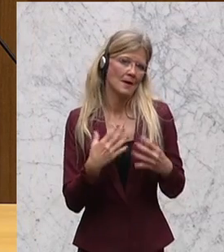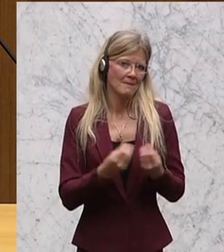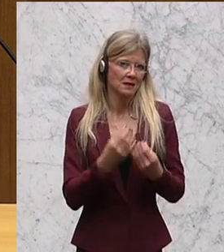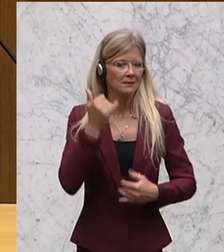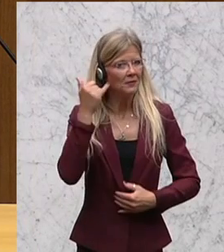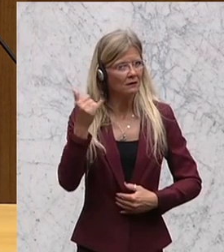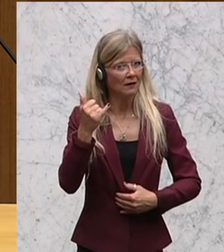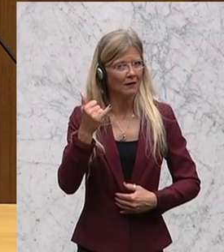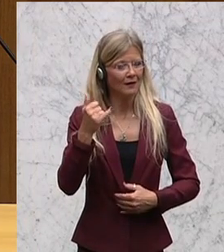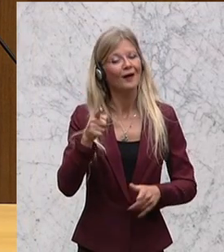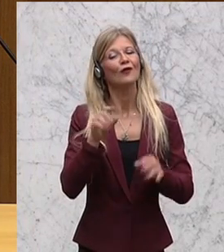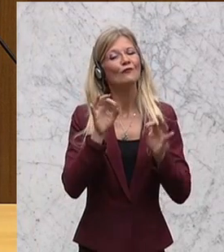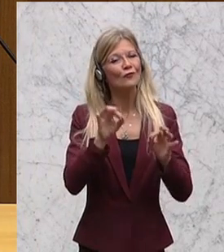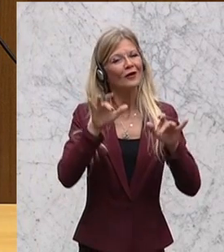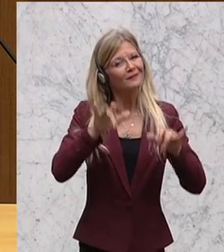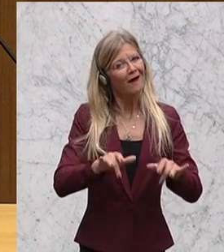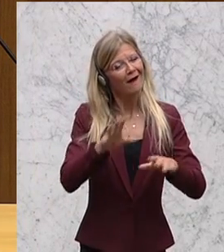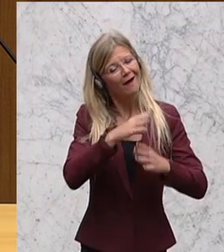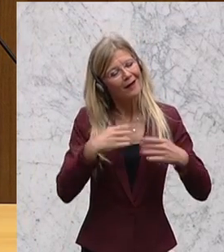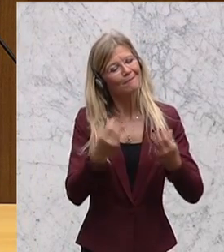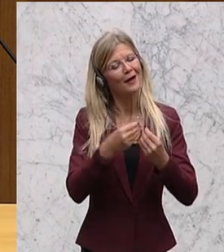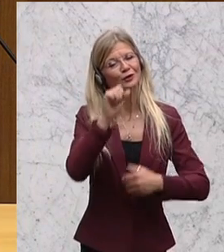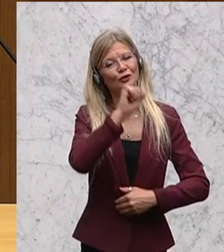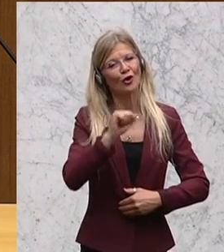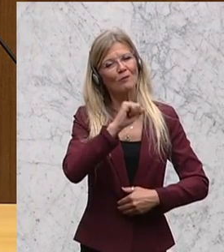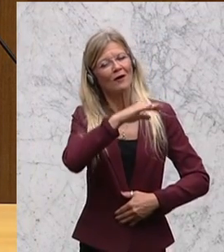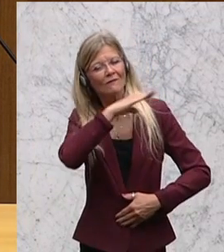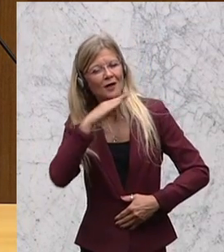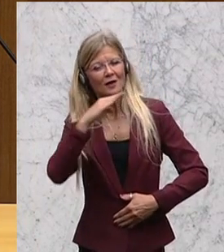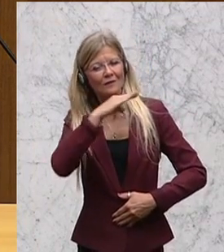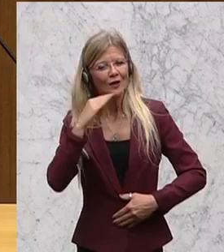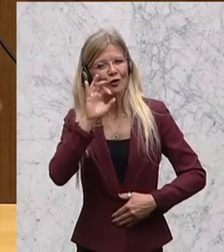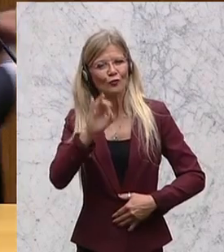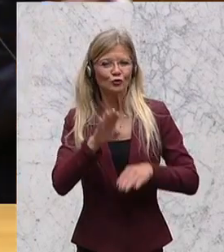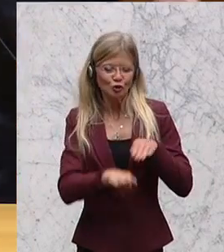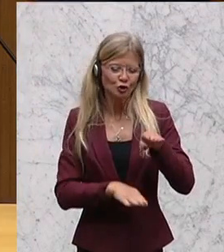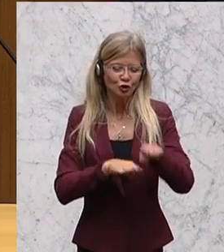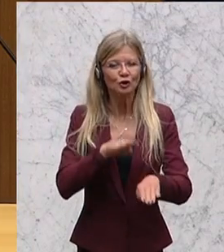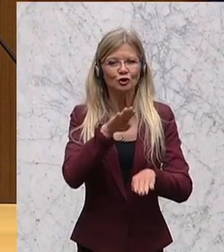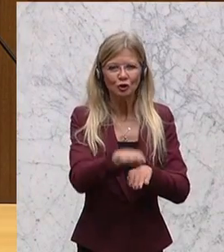wesentlichen Bereichen, ganz viele gute Schritte näher. Das ist das Ziel. Bitte um Unterstützung.